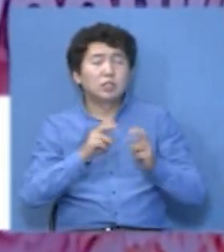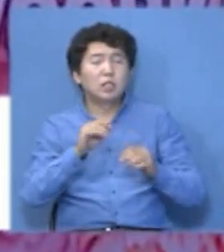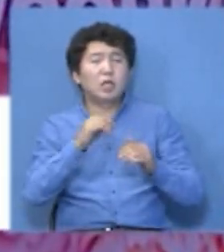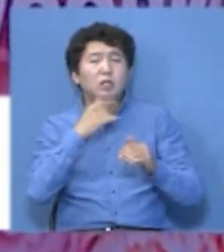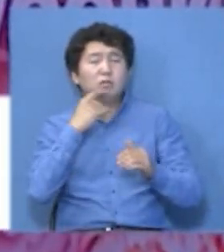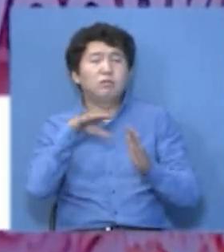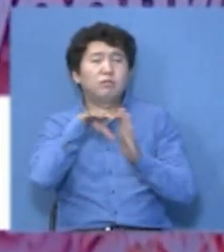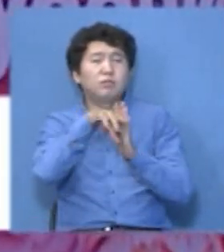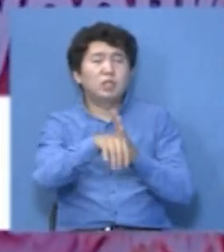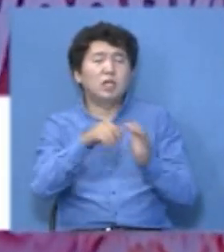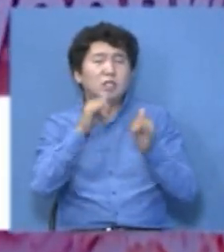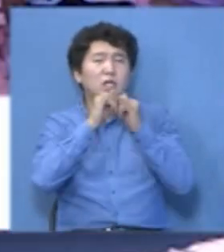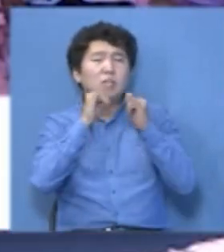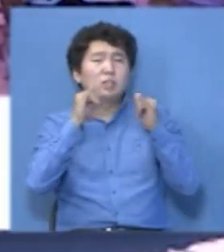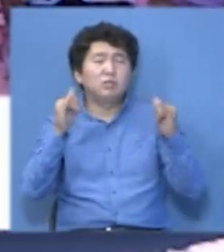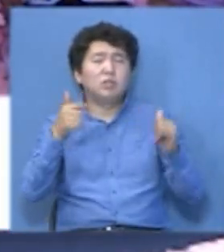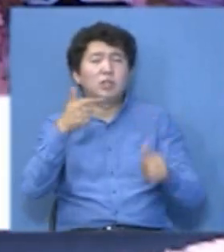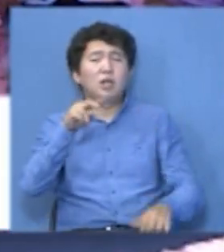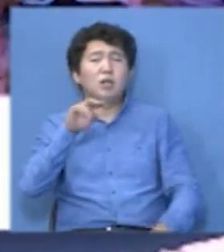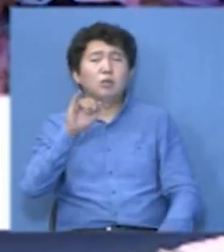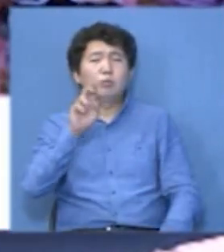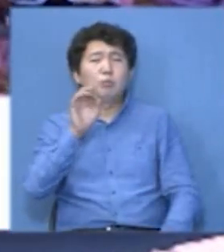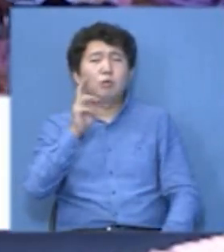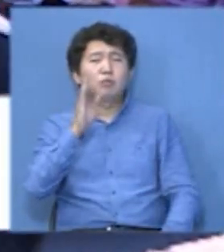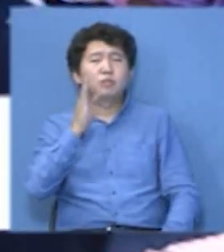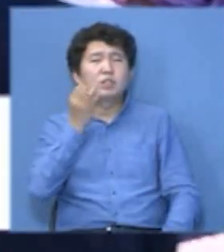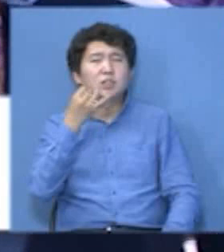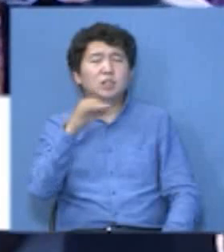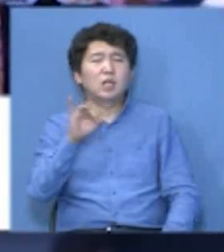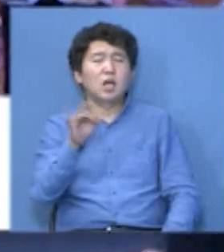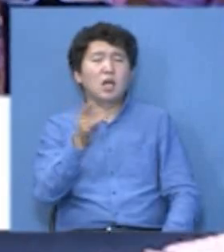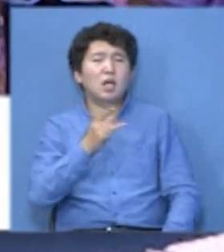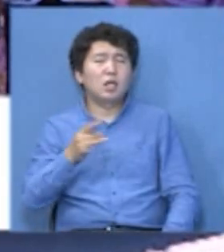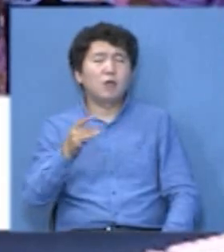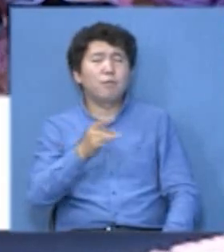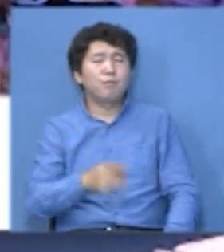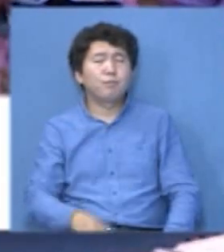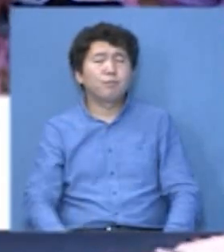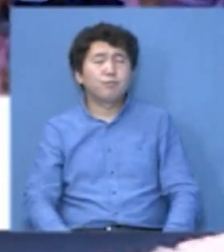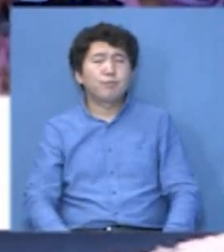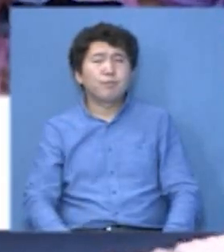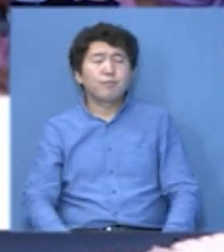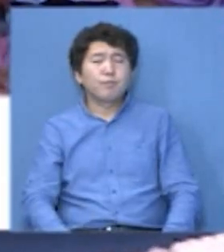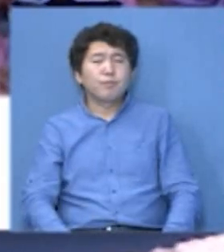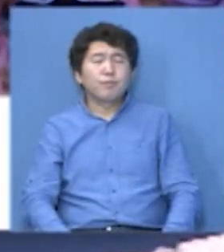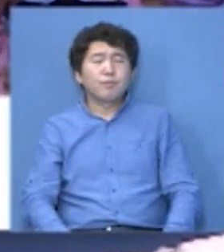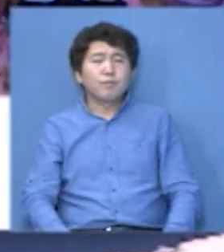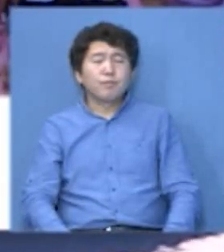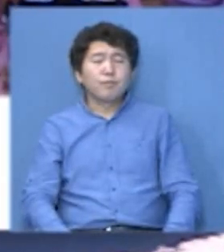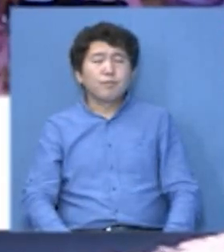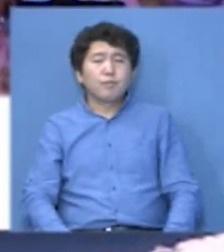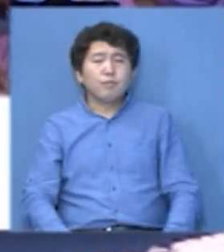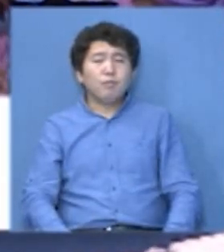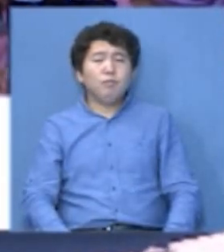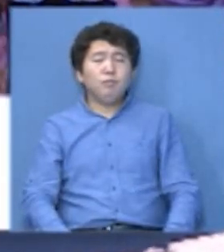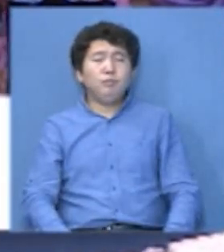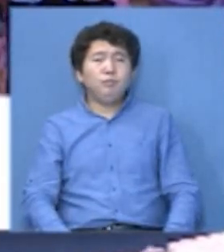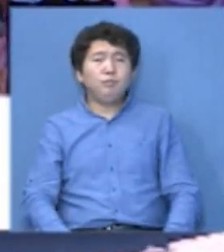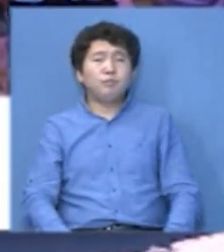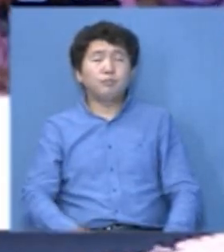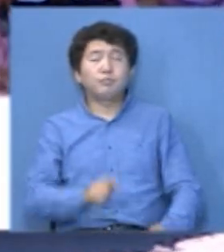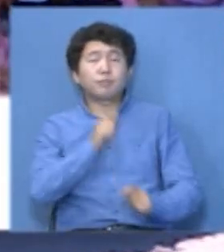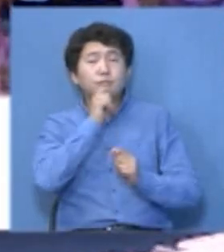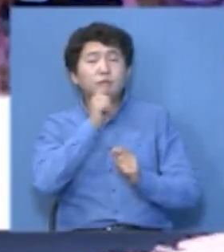развитие Глубоковского района. На сцену приглашается Шпак Андрей Владимирович. Награждается за вклад